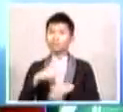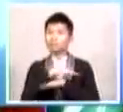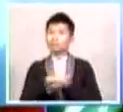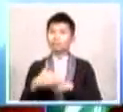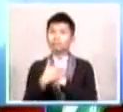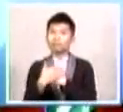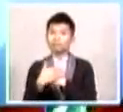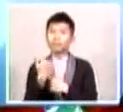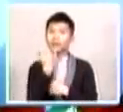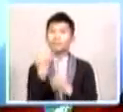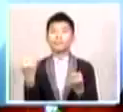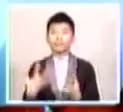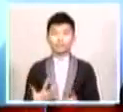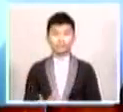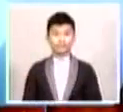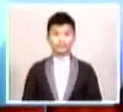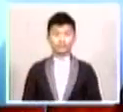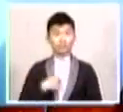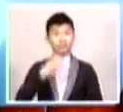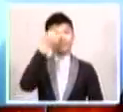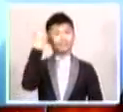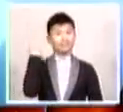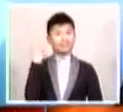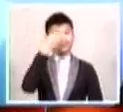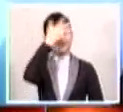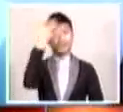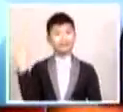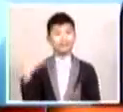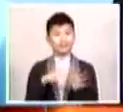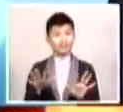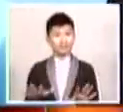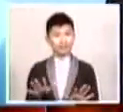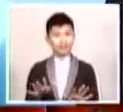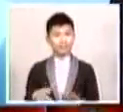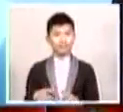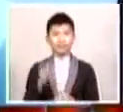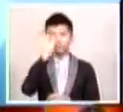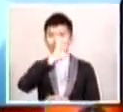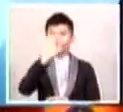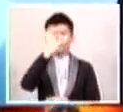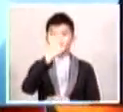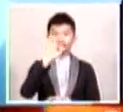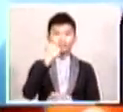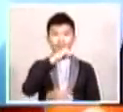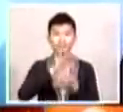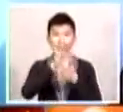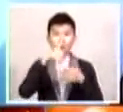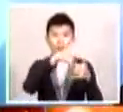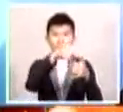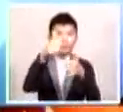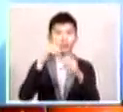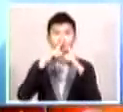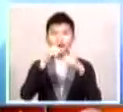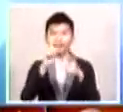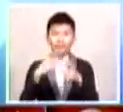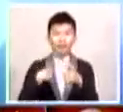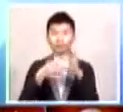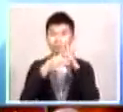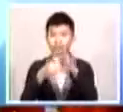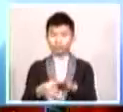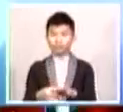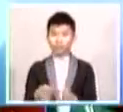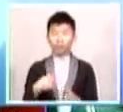太大问题。从年轻到现在，我不曾停止寻找台湾前途的答案。在情感上，我当然最